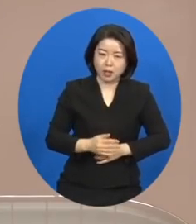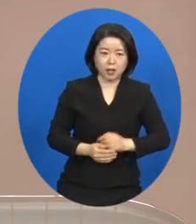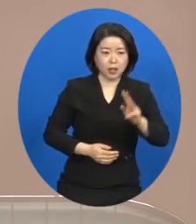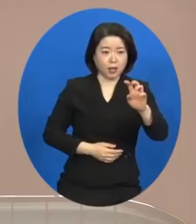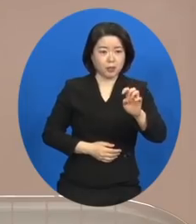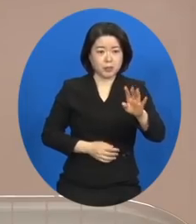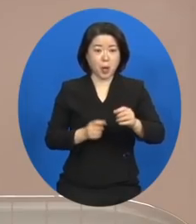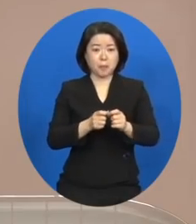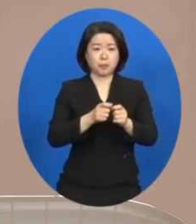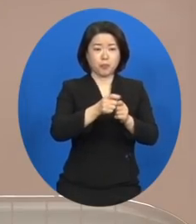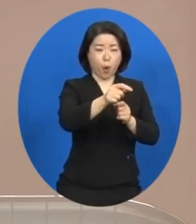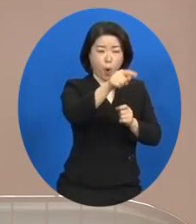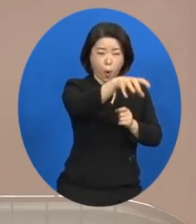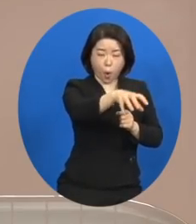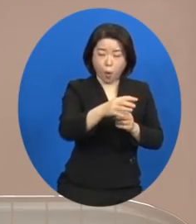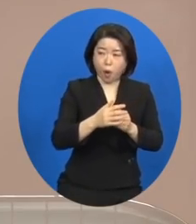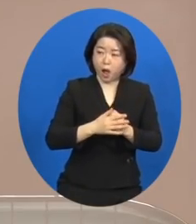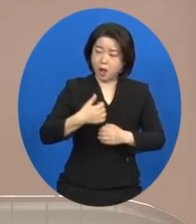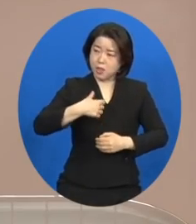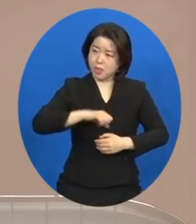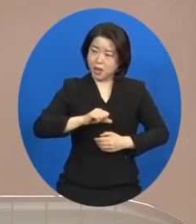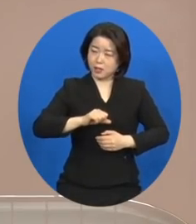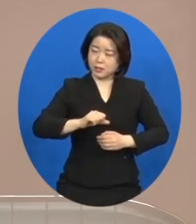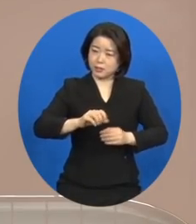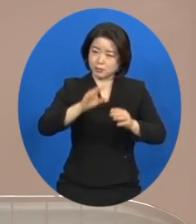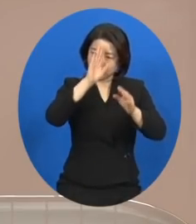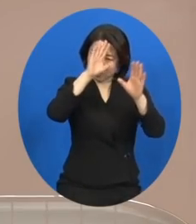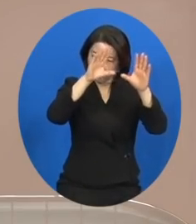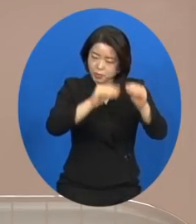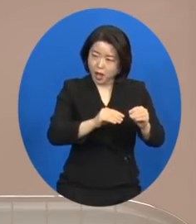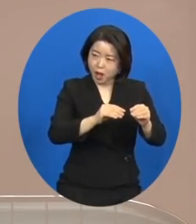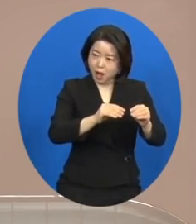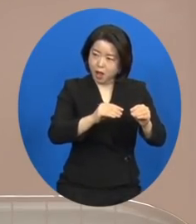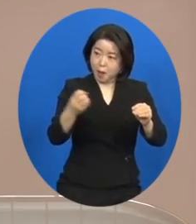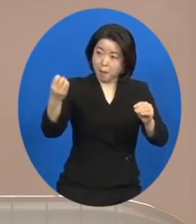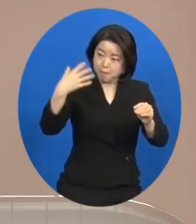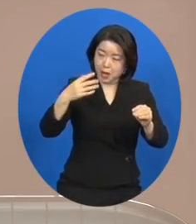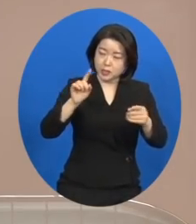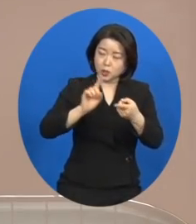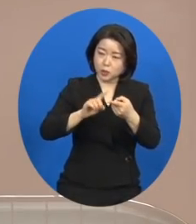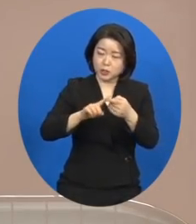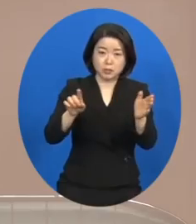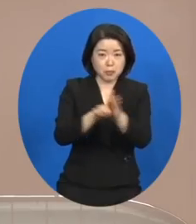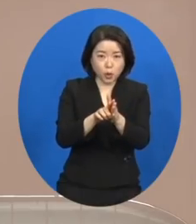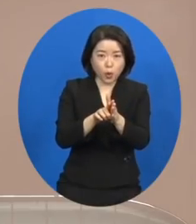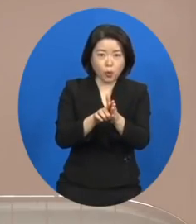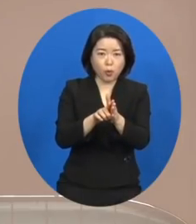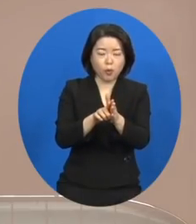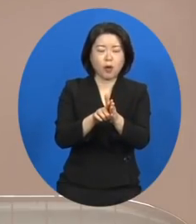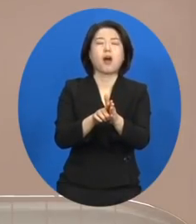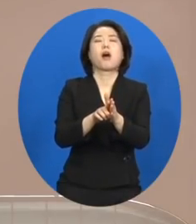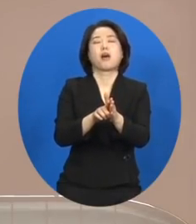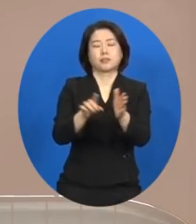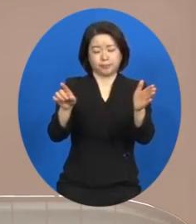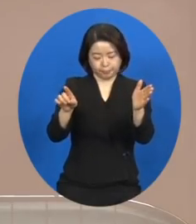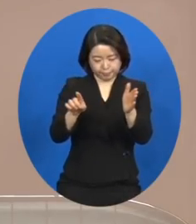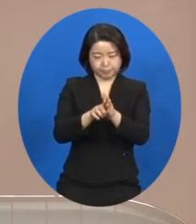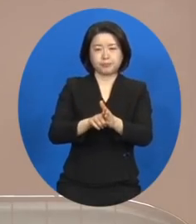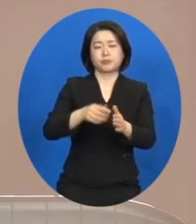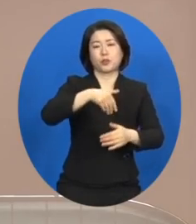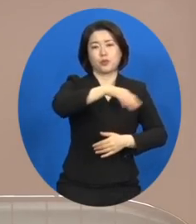아들의 병이 나았다라고, 이것을 믿어야 된다고 했을 때 그는 믿고 떠나갔다는 거예요.